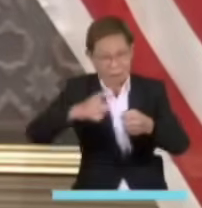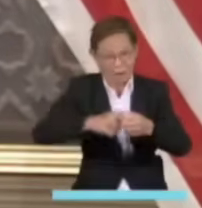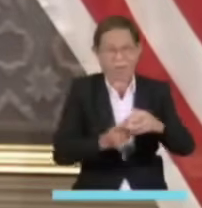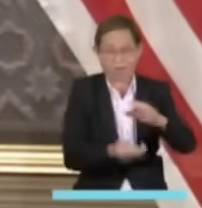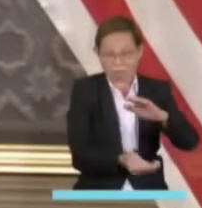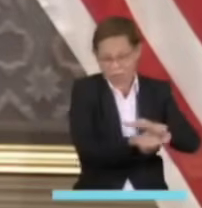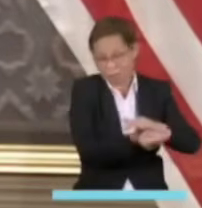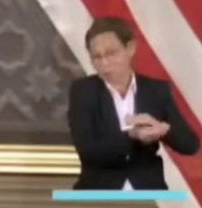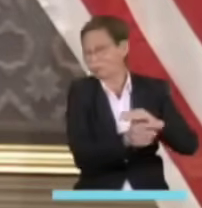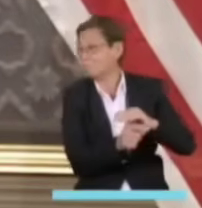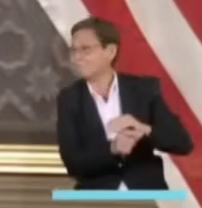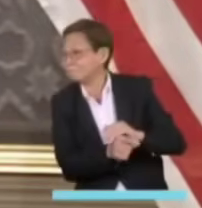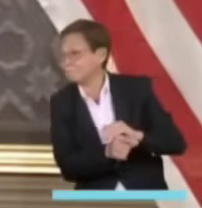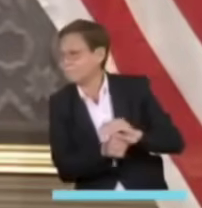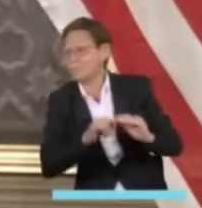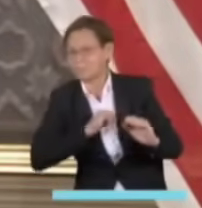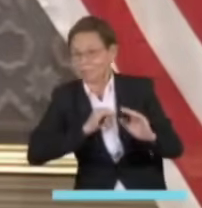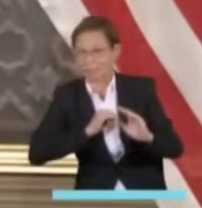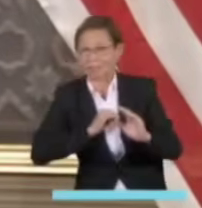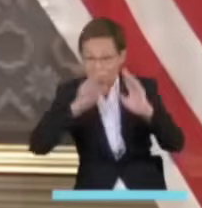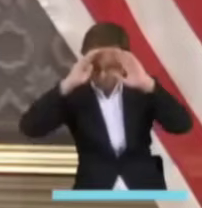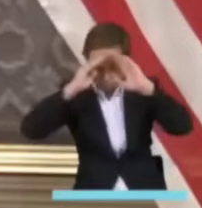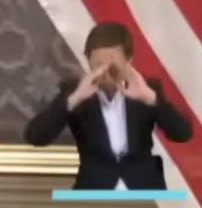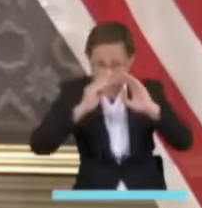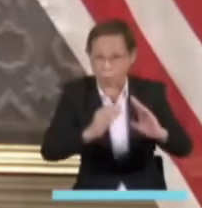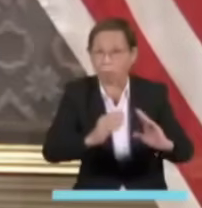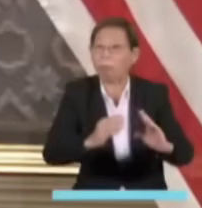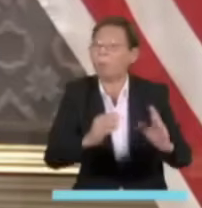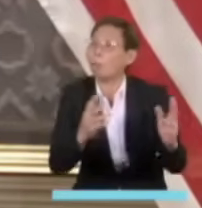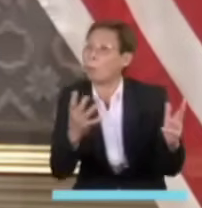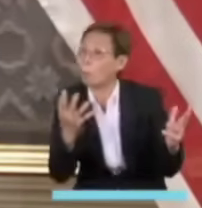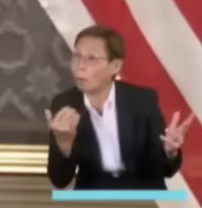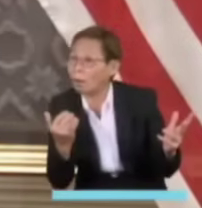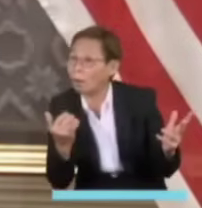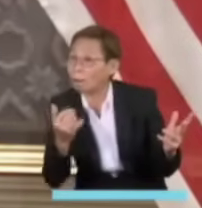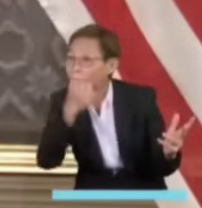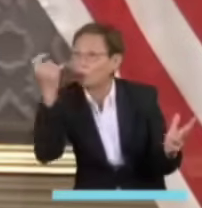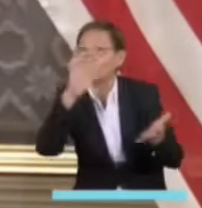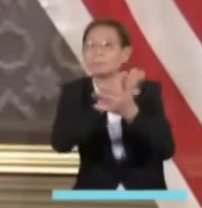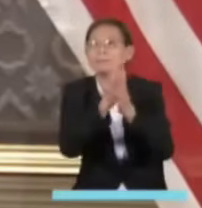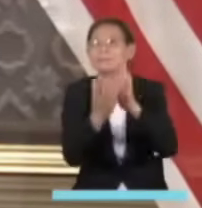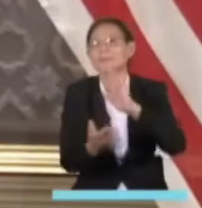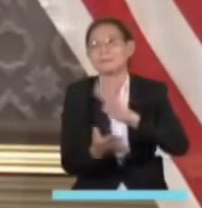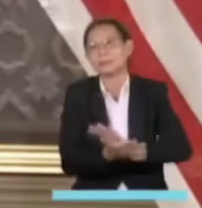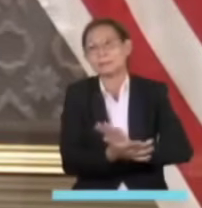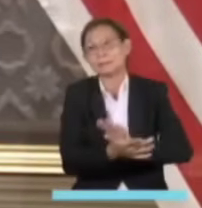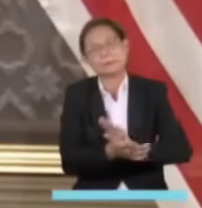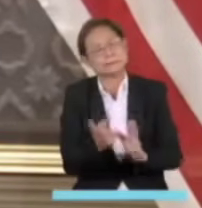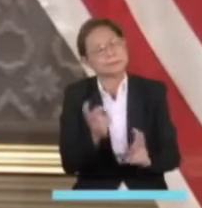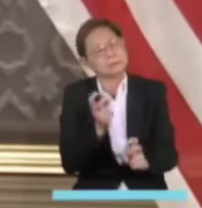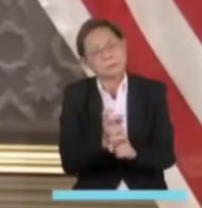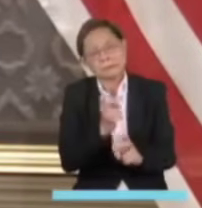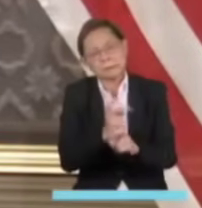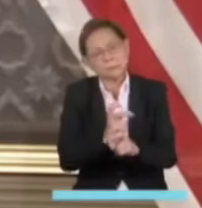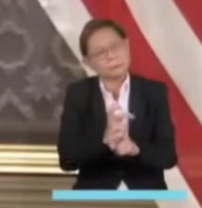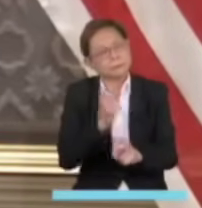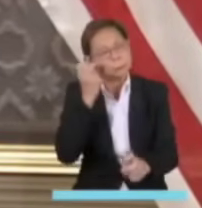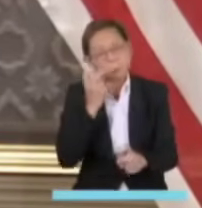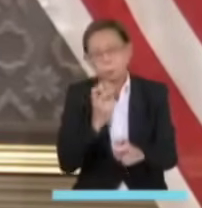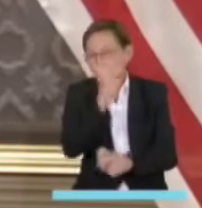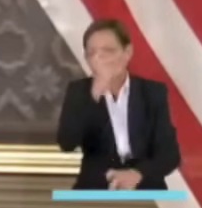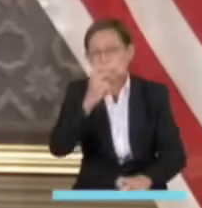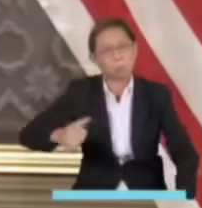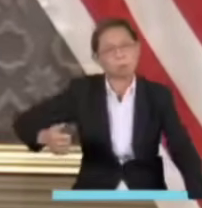ini saya tekankan kerana ia menjadi barah utama